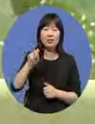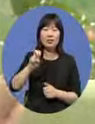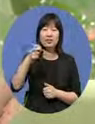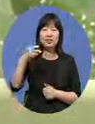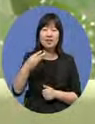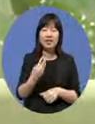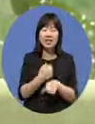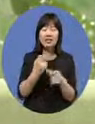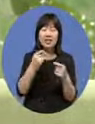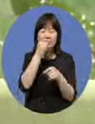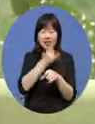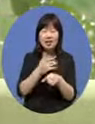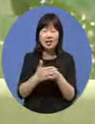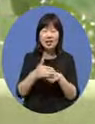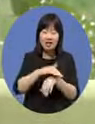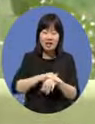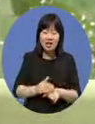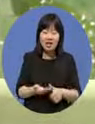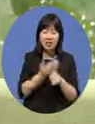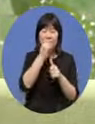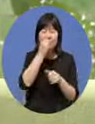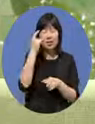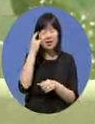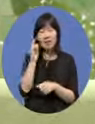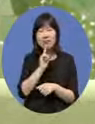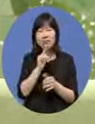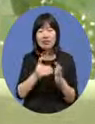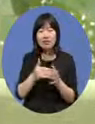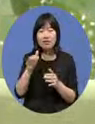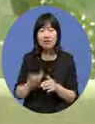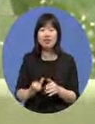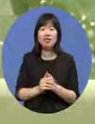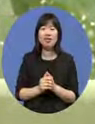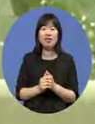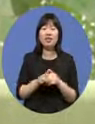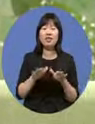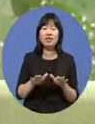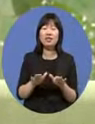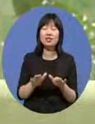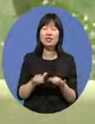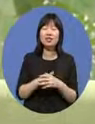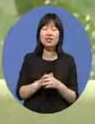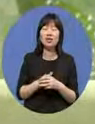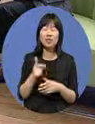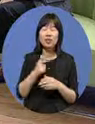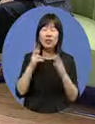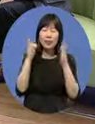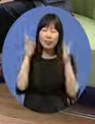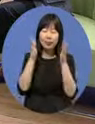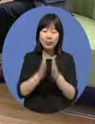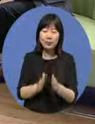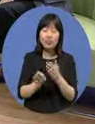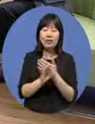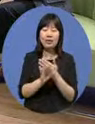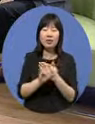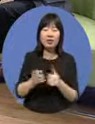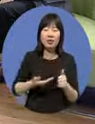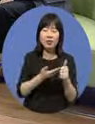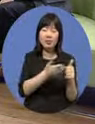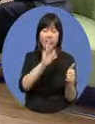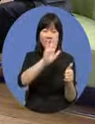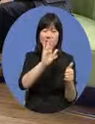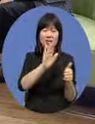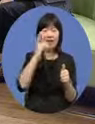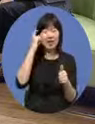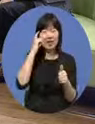어른들이 그냥 애미가 애자 키웠다 네. 이런 얘기 들었는데 네, 네, 네. 지금 진짜 애가 이렇게 너무 마르면 도대체 뭘 이렇게 안 먹여서 애가 이러냐